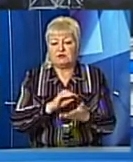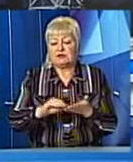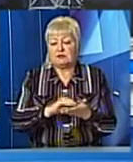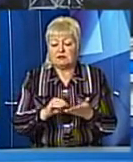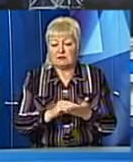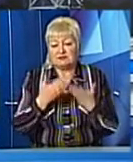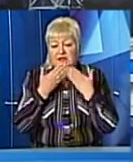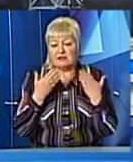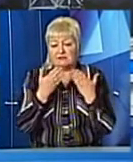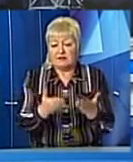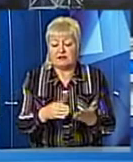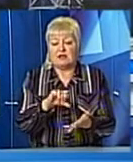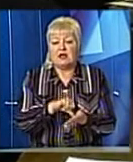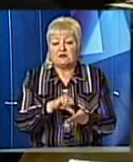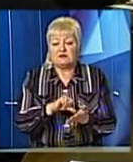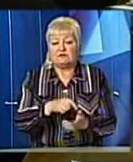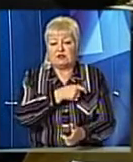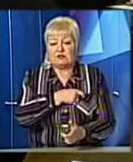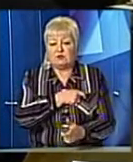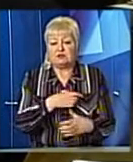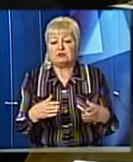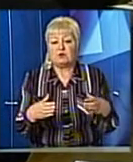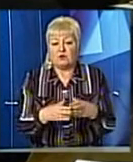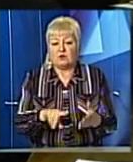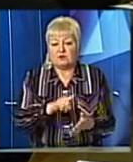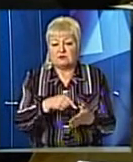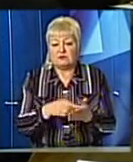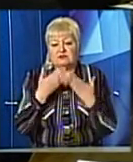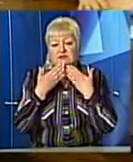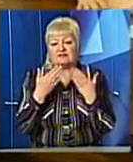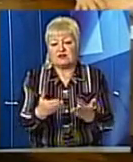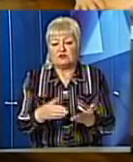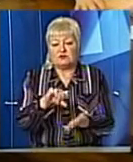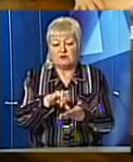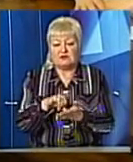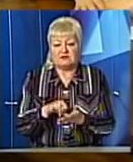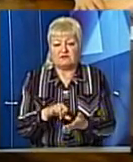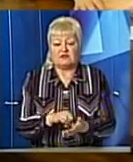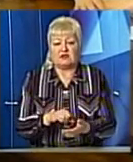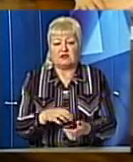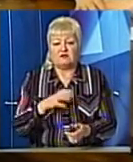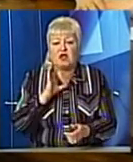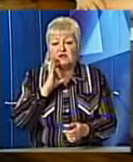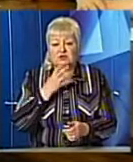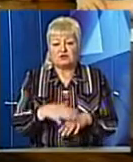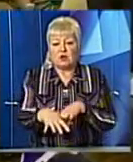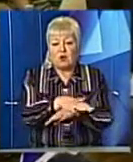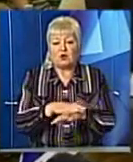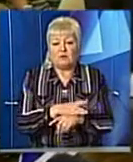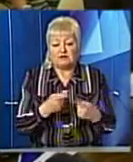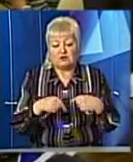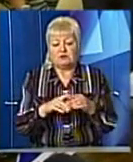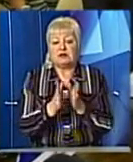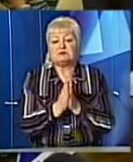відповідне звернення. Представниці депутатського корпусу міста звернулися до представників радикальних громадських організацій